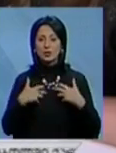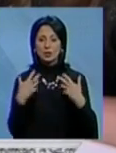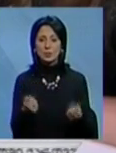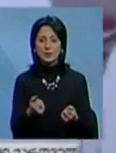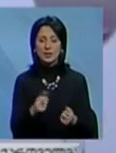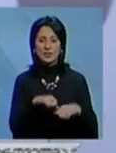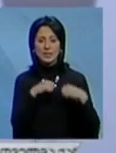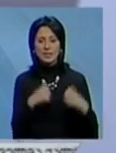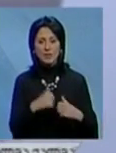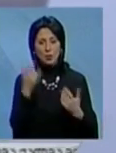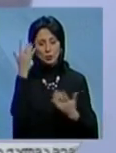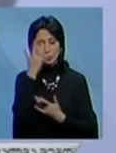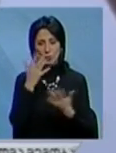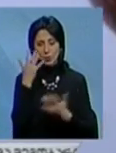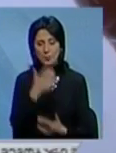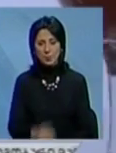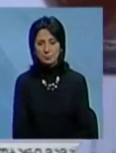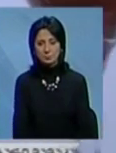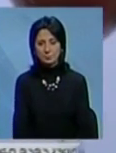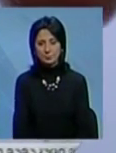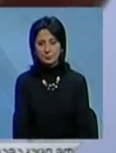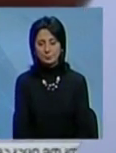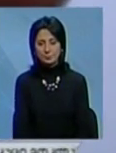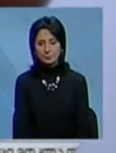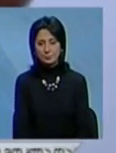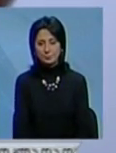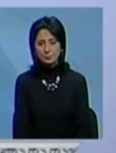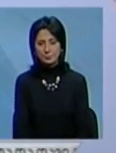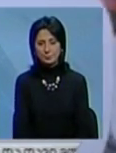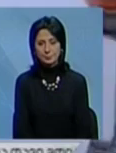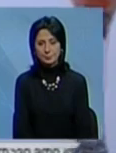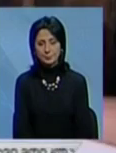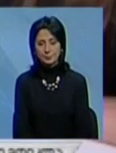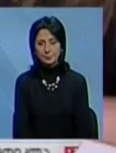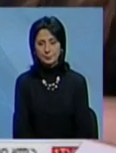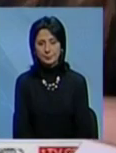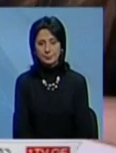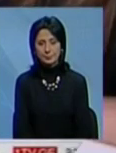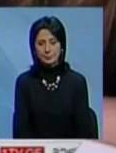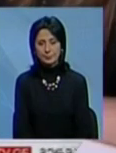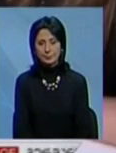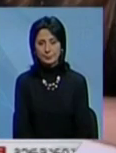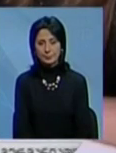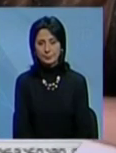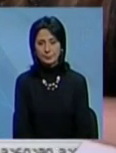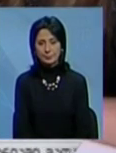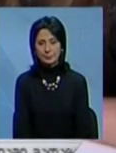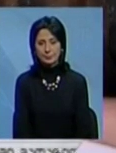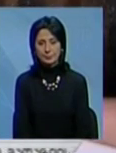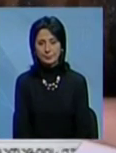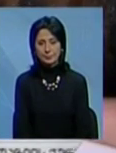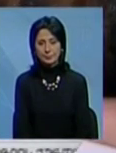ჯანმრთელობა, სიყვარული და შთაგონება. Lots of love. And third is inspiration. To 2018 then? Yes.